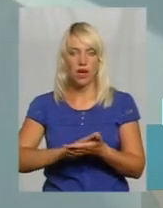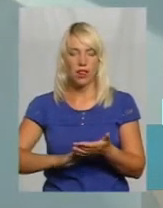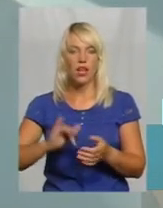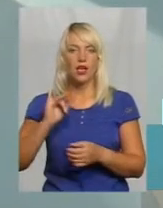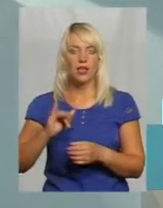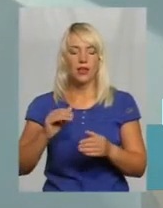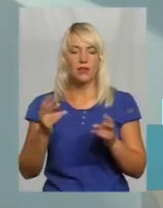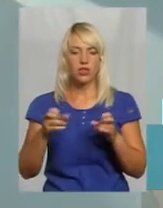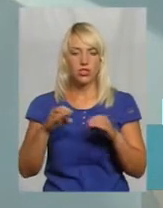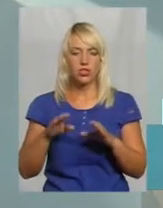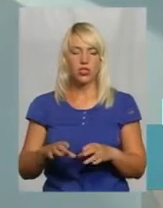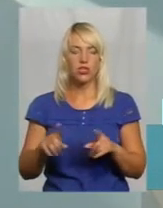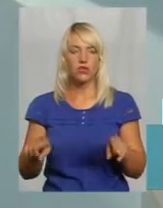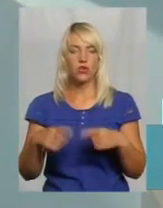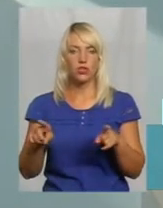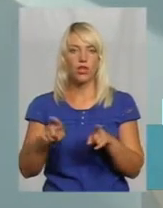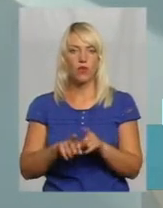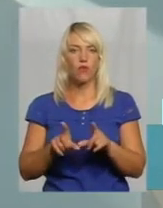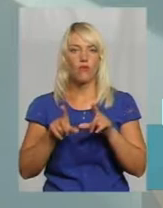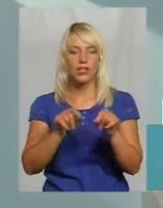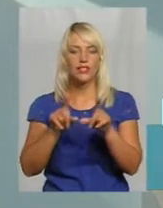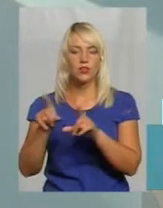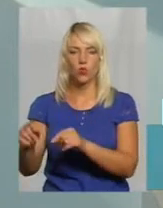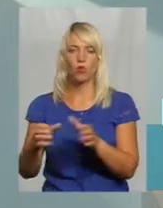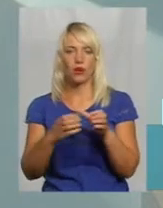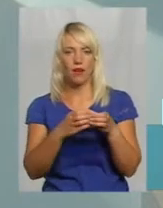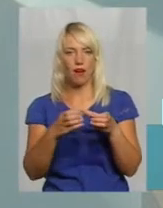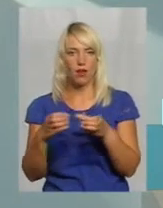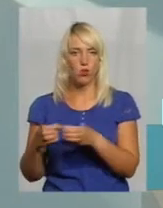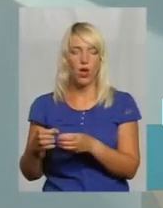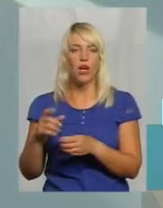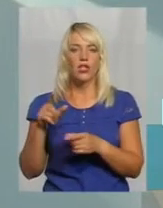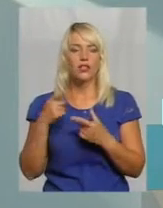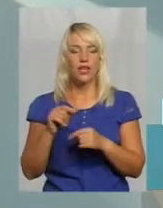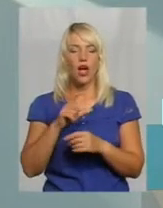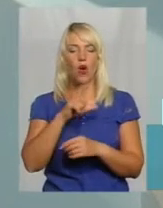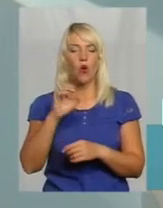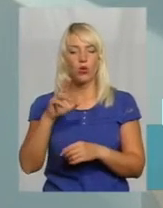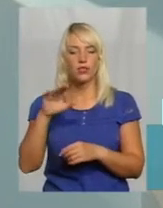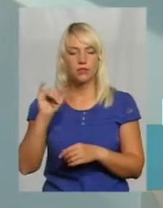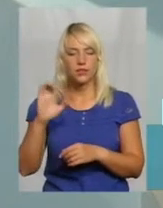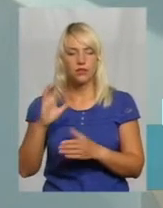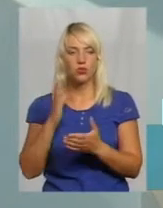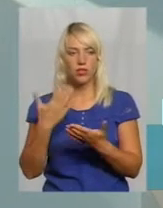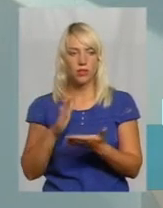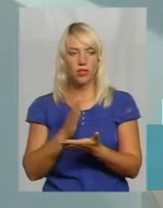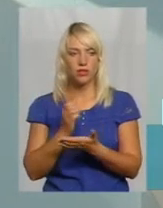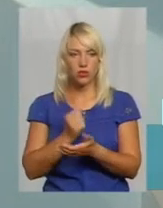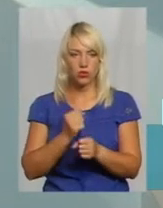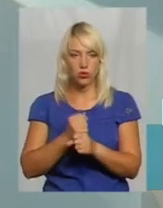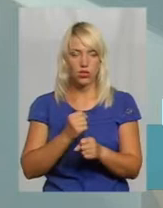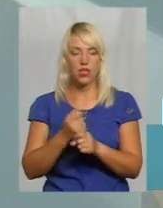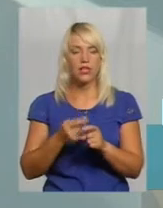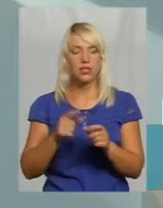все-таки створити таку от виїзну бригаду. Там, де хосписи вже функціонують, ця бригада створюється